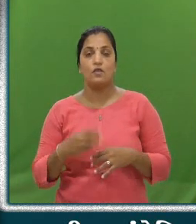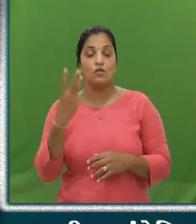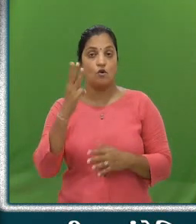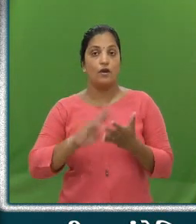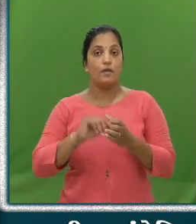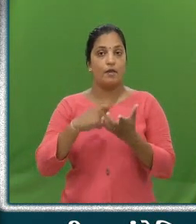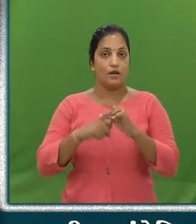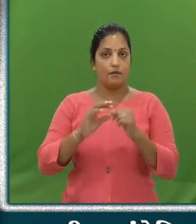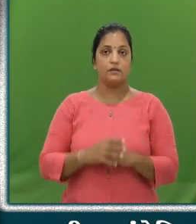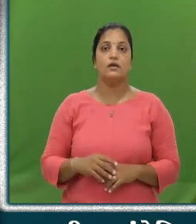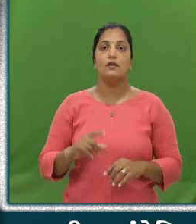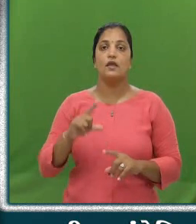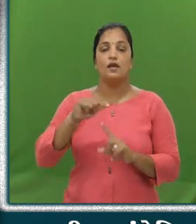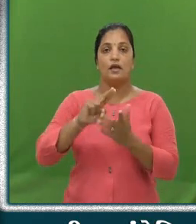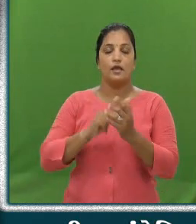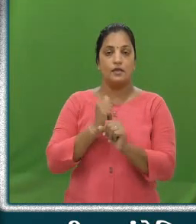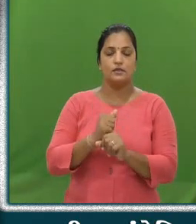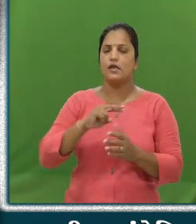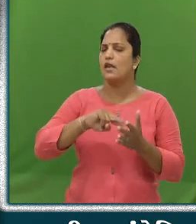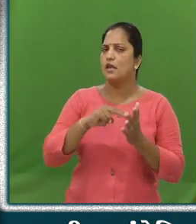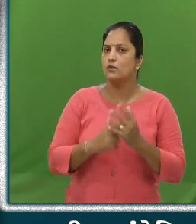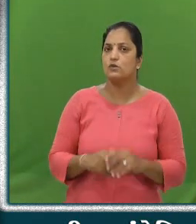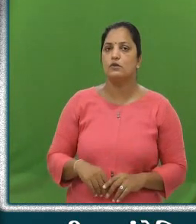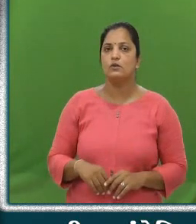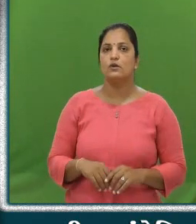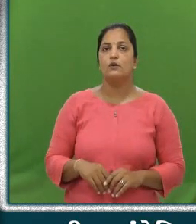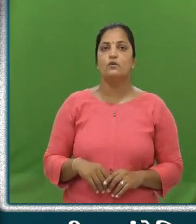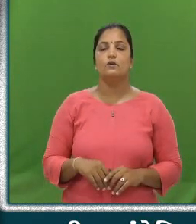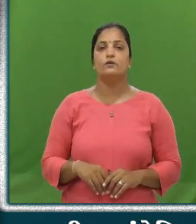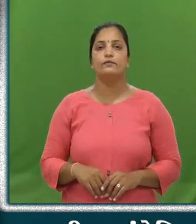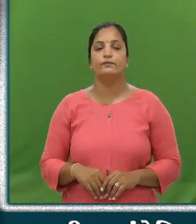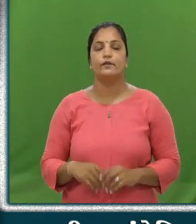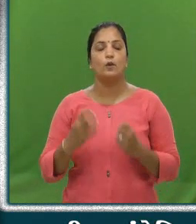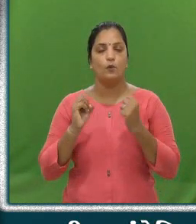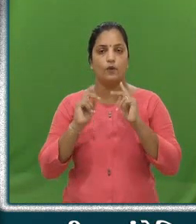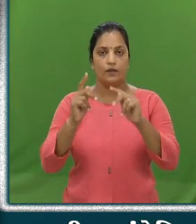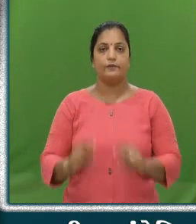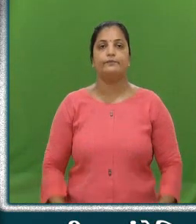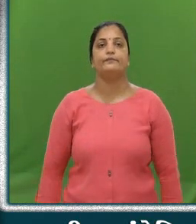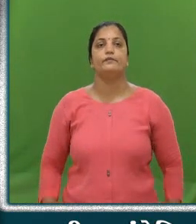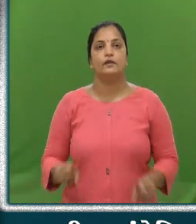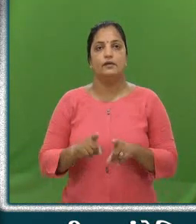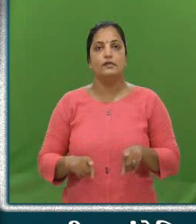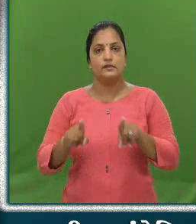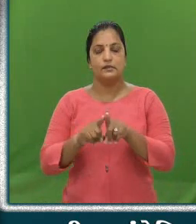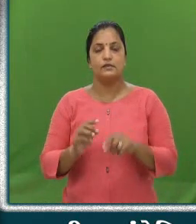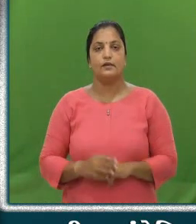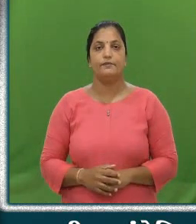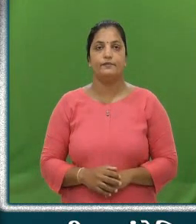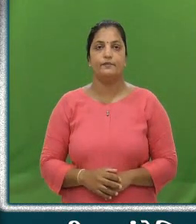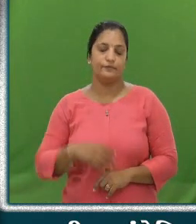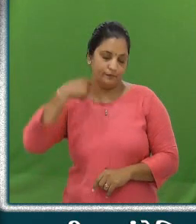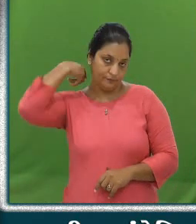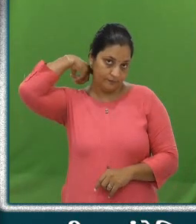પૂછાઈ શકે છે લિંગ નિશ્ચયન એટલે શું તેની ઘટના વર્ણવો બરોબર એટલે આ રીતે પરીક્ષાની અંદર પૂછાય